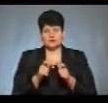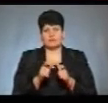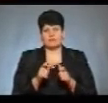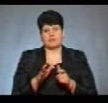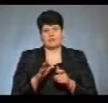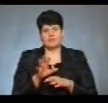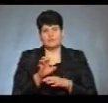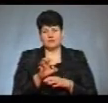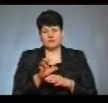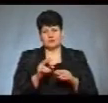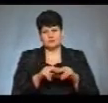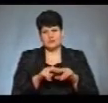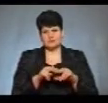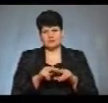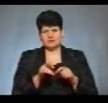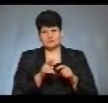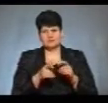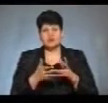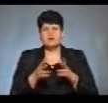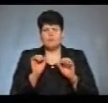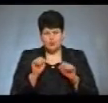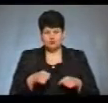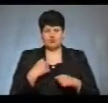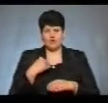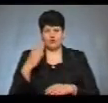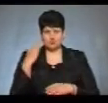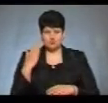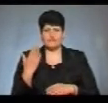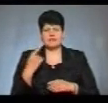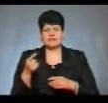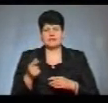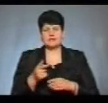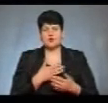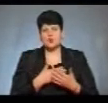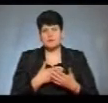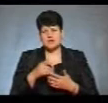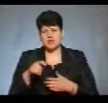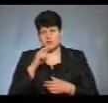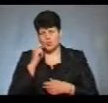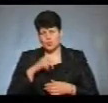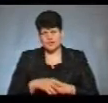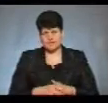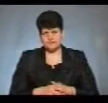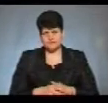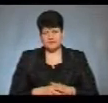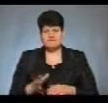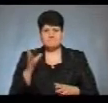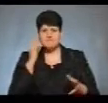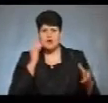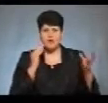зможуть голосувати громадяни України, каже керівник обласного управління міграційної служби України Ярослав Давибіда.